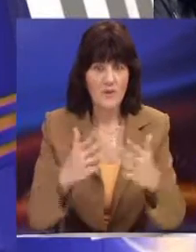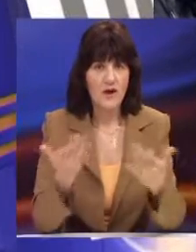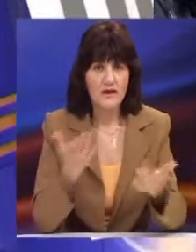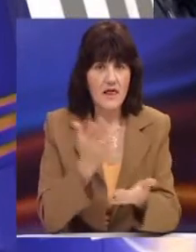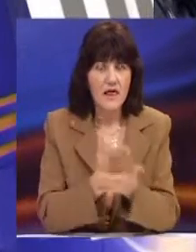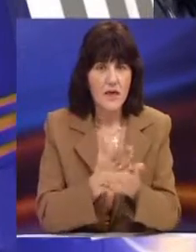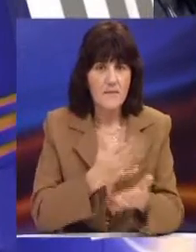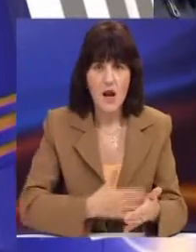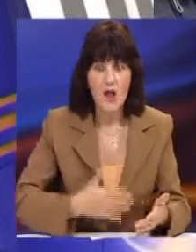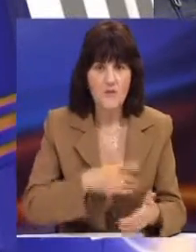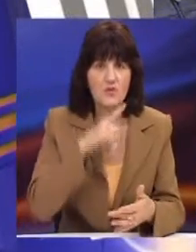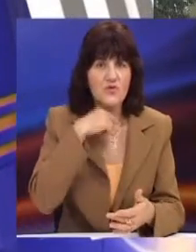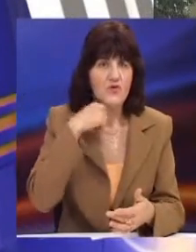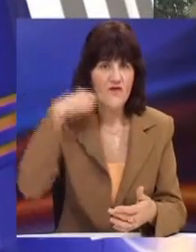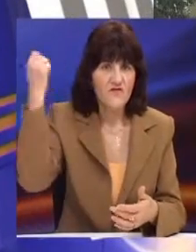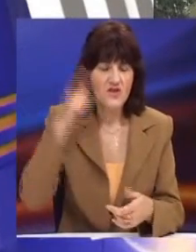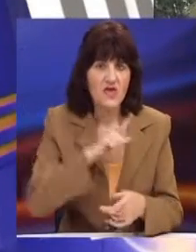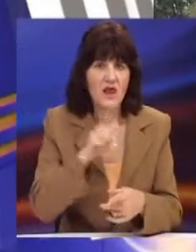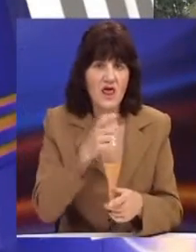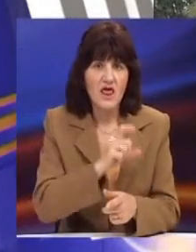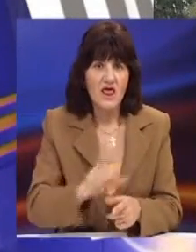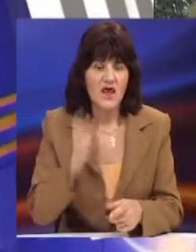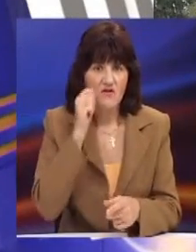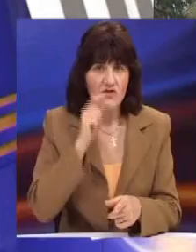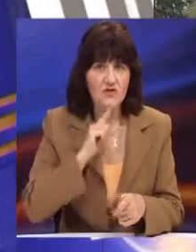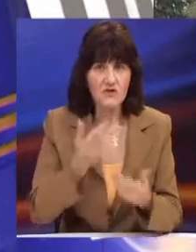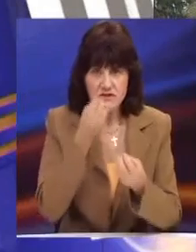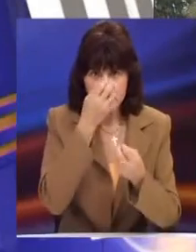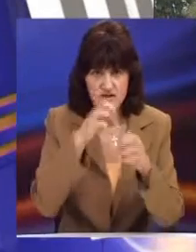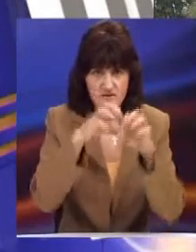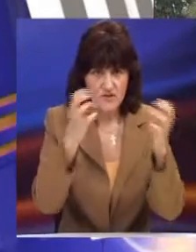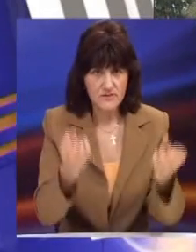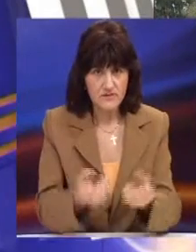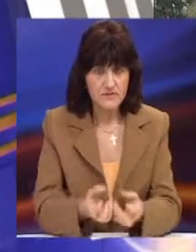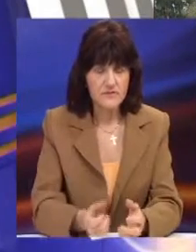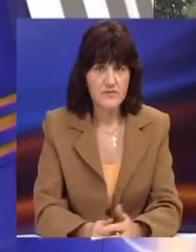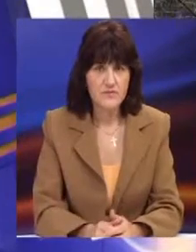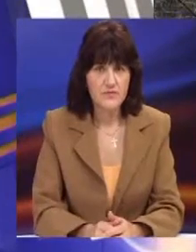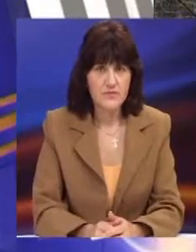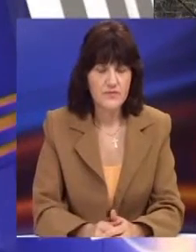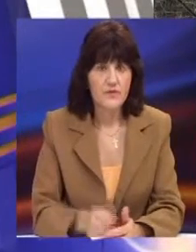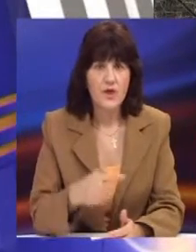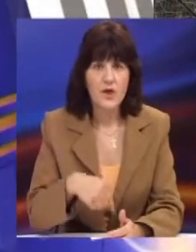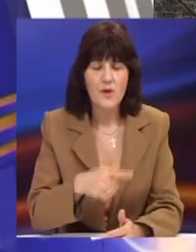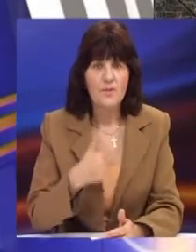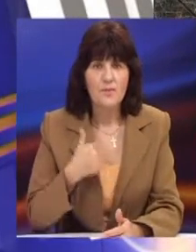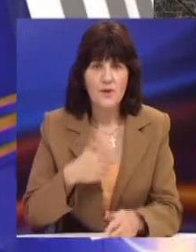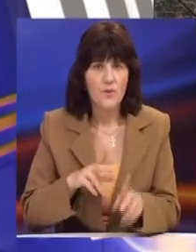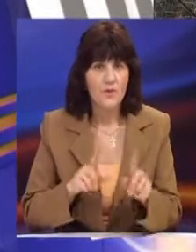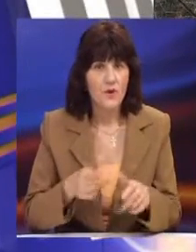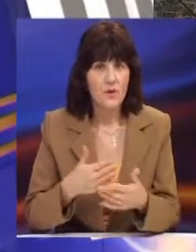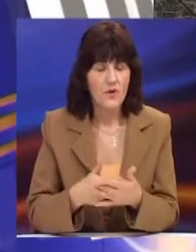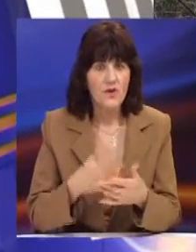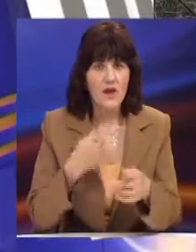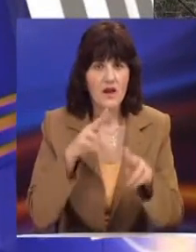je izvršen brutalni čin vešanja nedužnih civila, gde su položeni venci. Mi moramo da negujemo, odnosno da održavamo